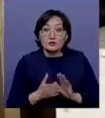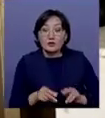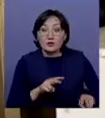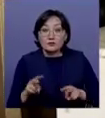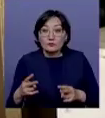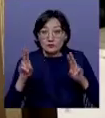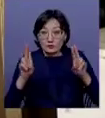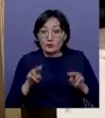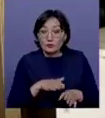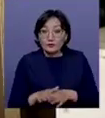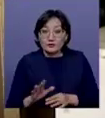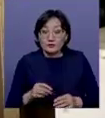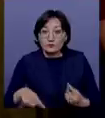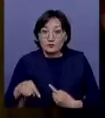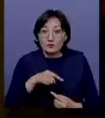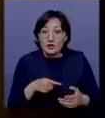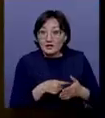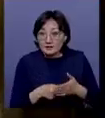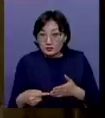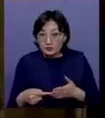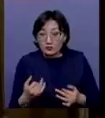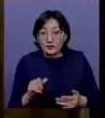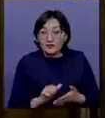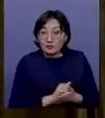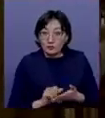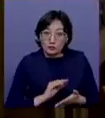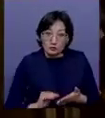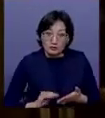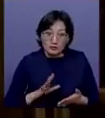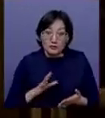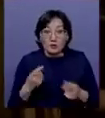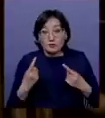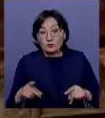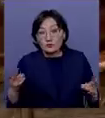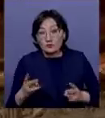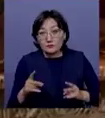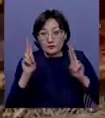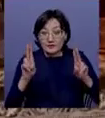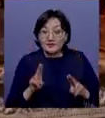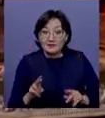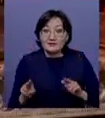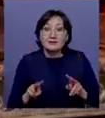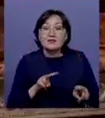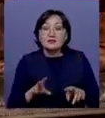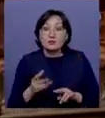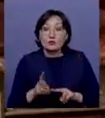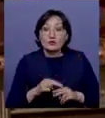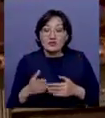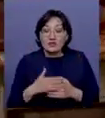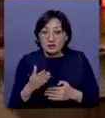тиіс талаптарды орындамаған кәсіпкерге ескерту беріліп, хаттама толтырылды. Ал өзге де тиісті талап сақтамағандарға осындай